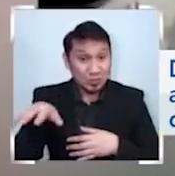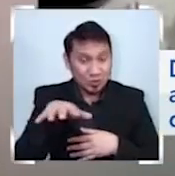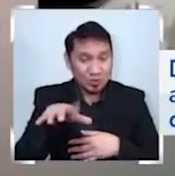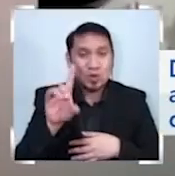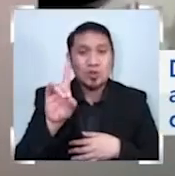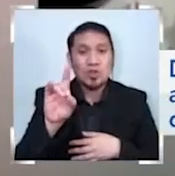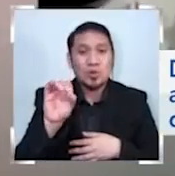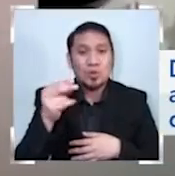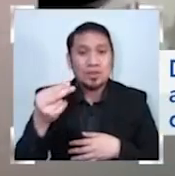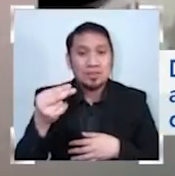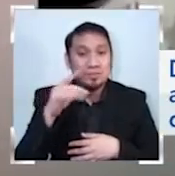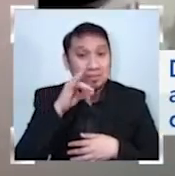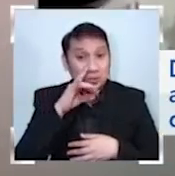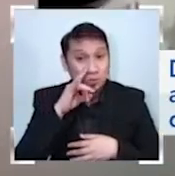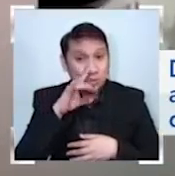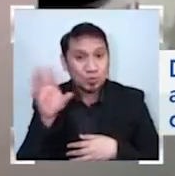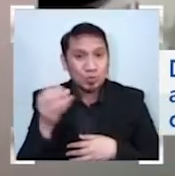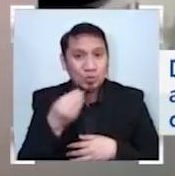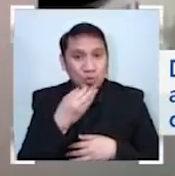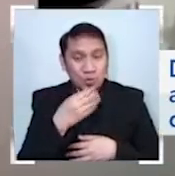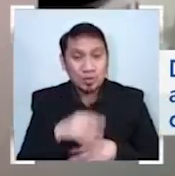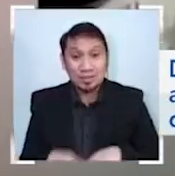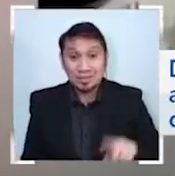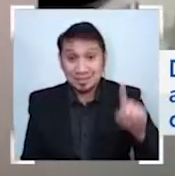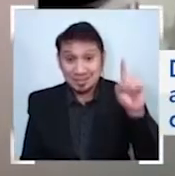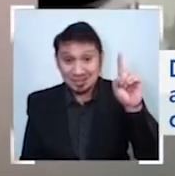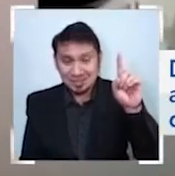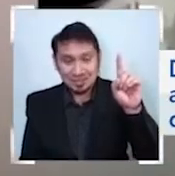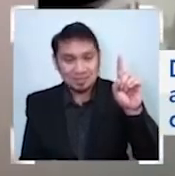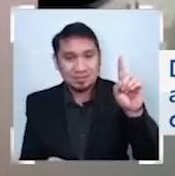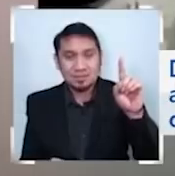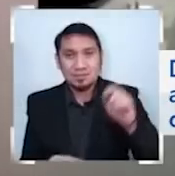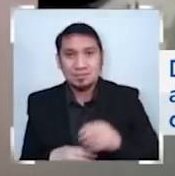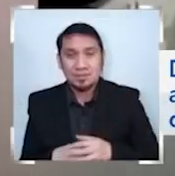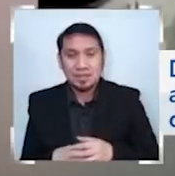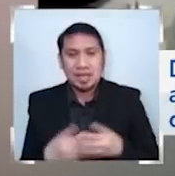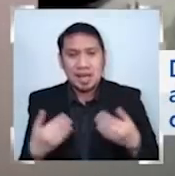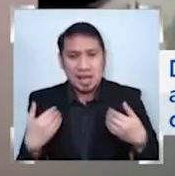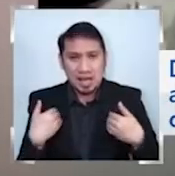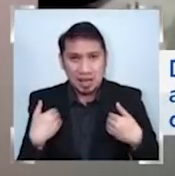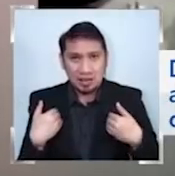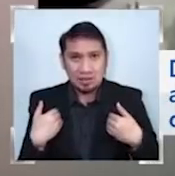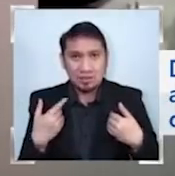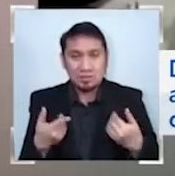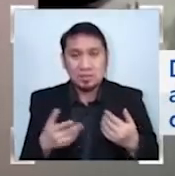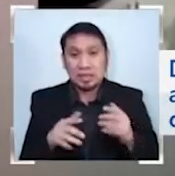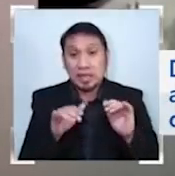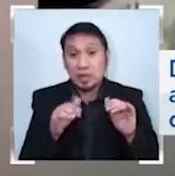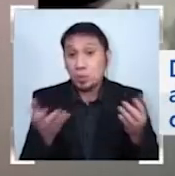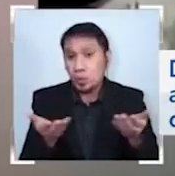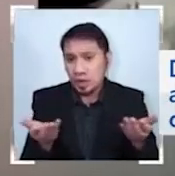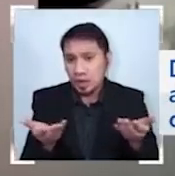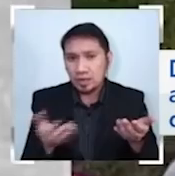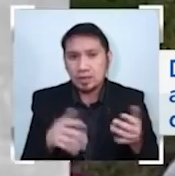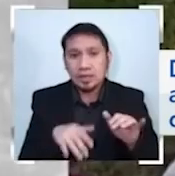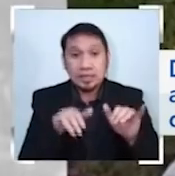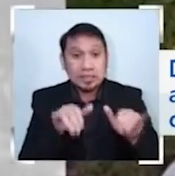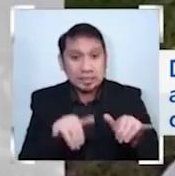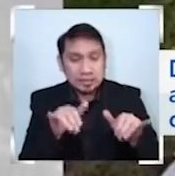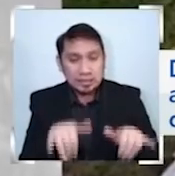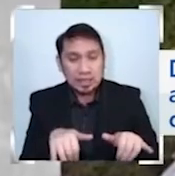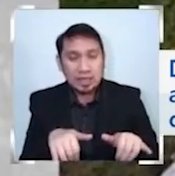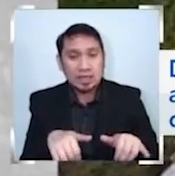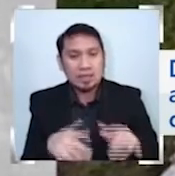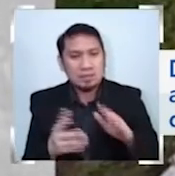Kabilang sa kanila sina Rose at Ella, di tunay na pangalan, na kapwa nanunuluyan ngayon sa isang boarding house sa Hong Kong.